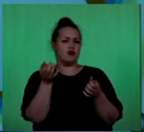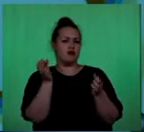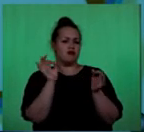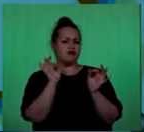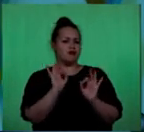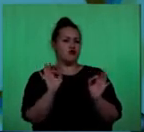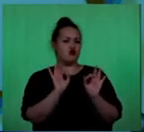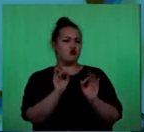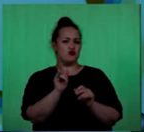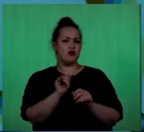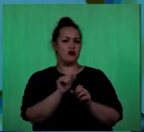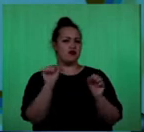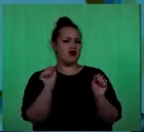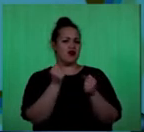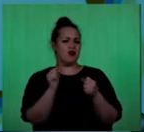могу сказать